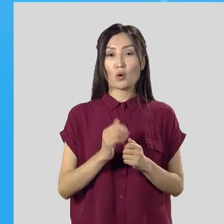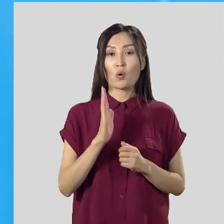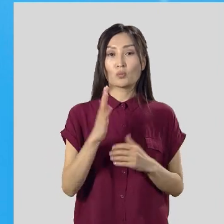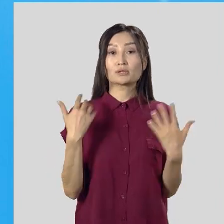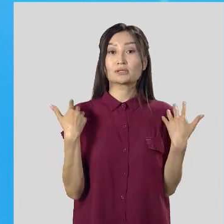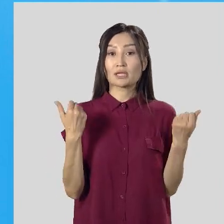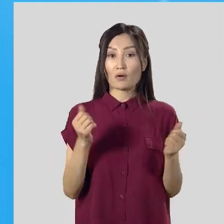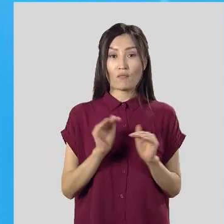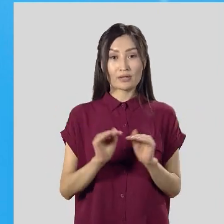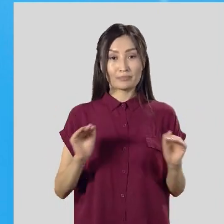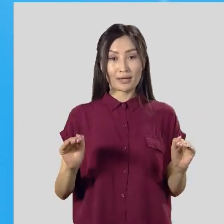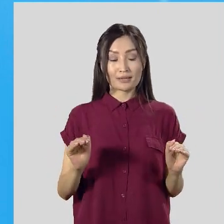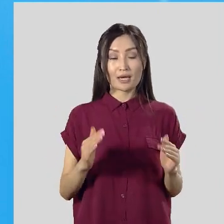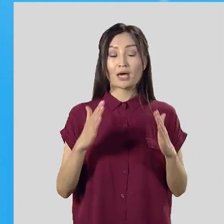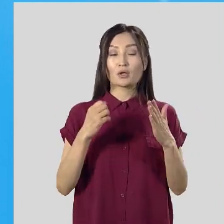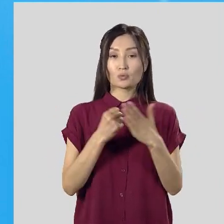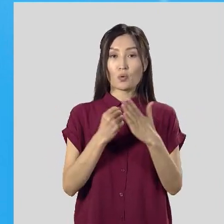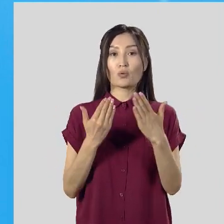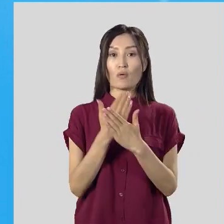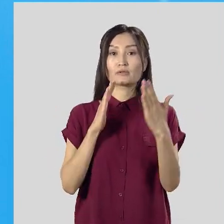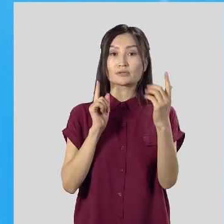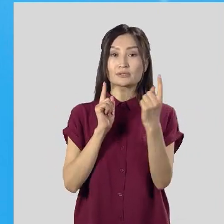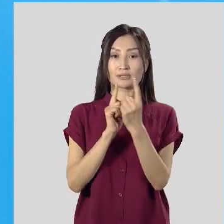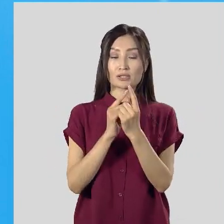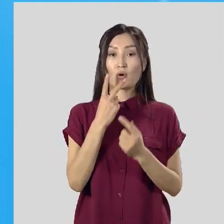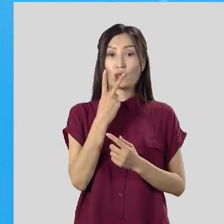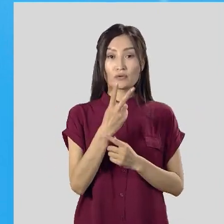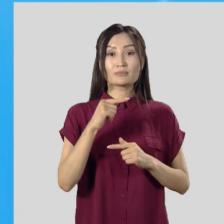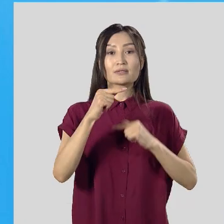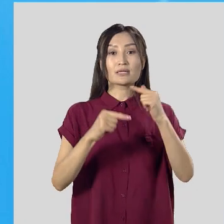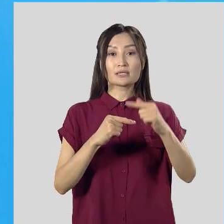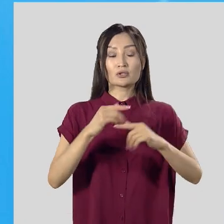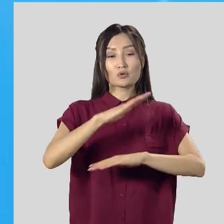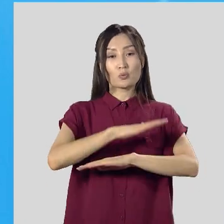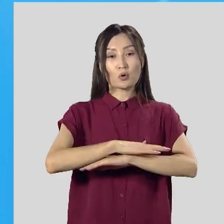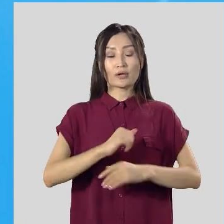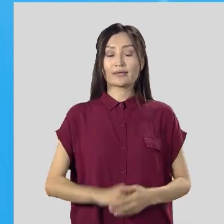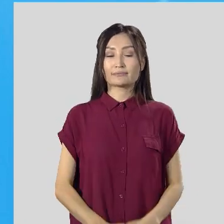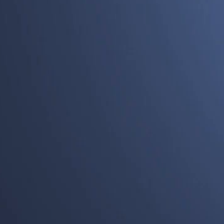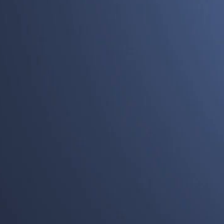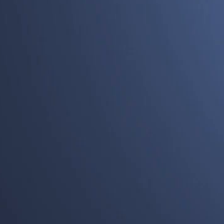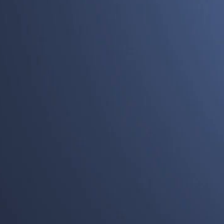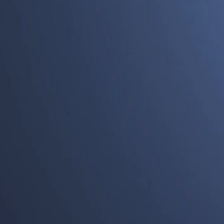Будьте здоровы, ребята! До новых встреч! Увидимся на следующем уроке!